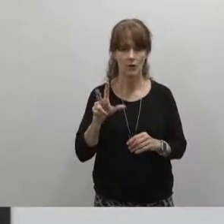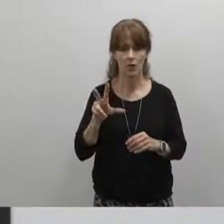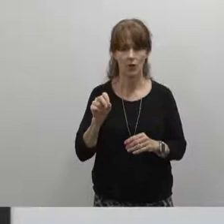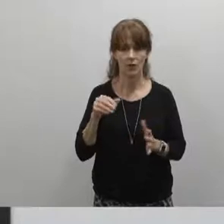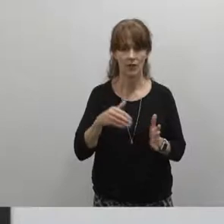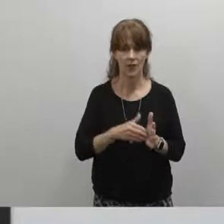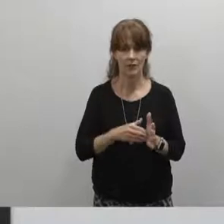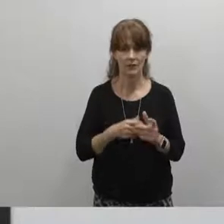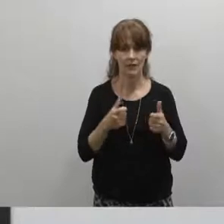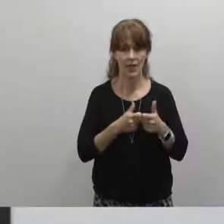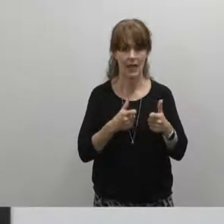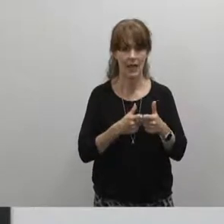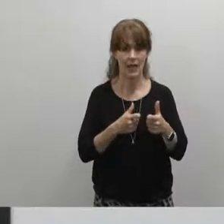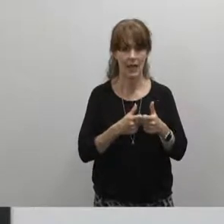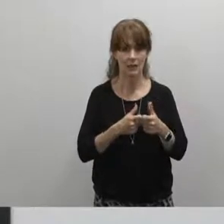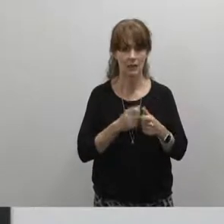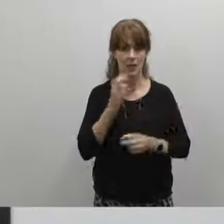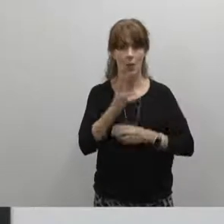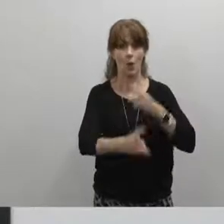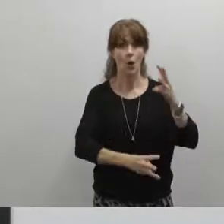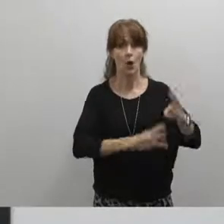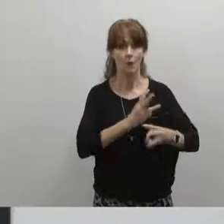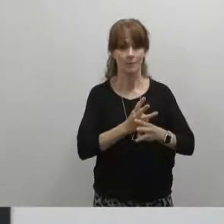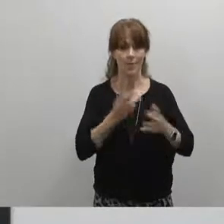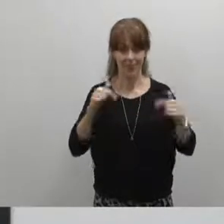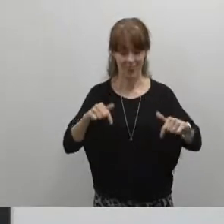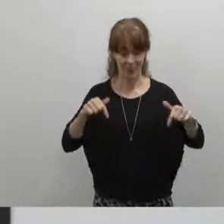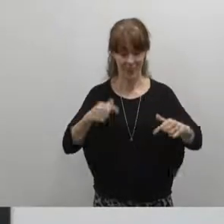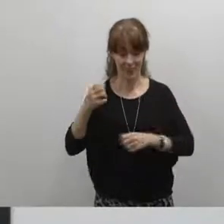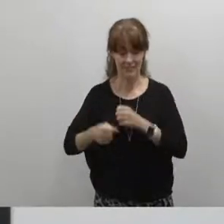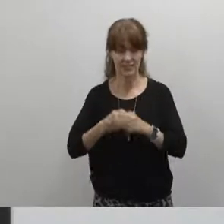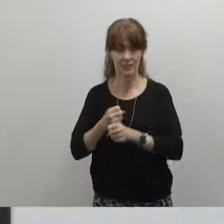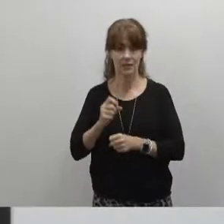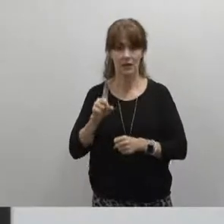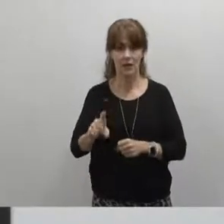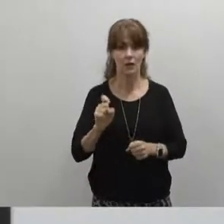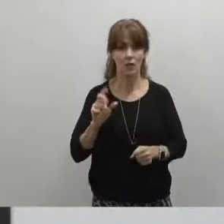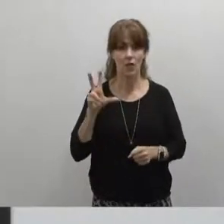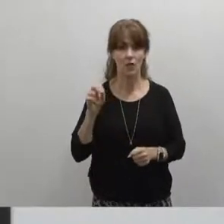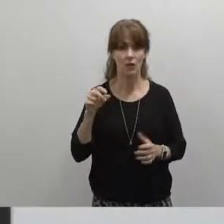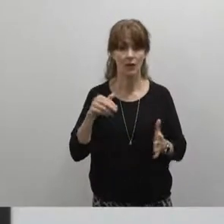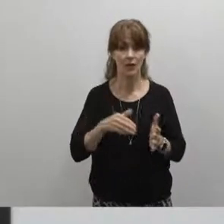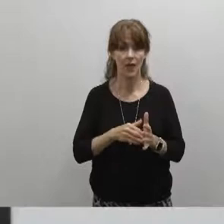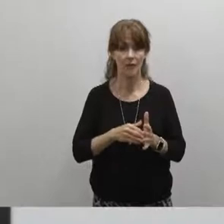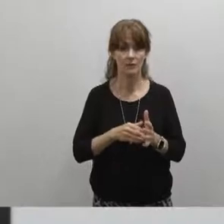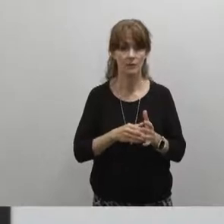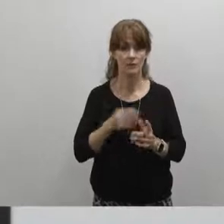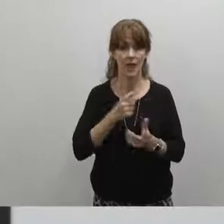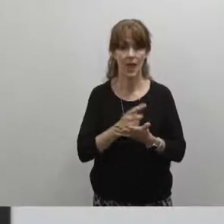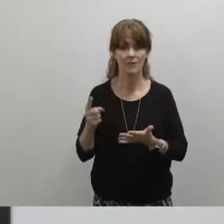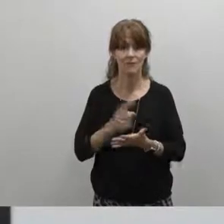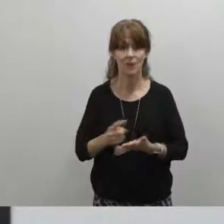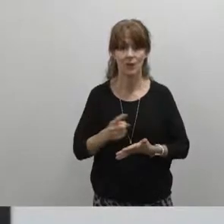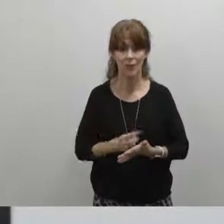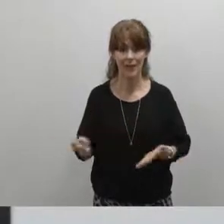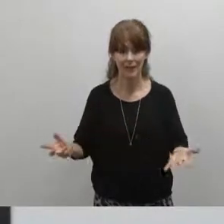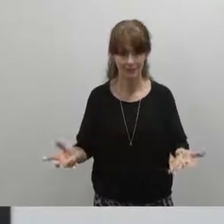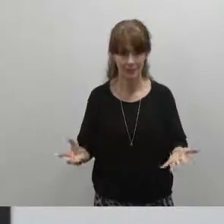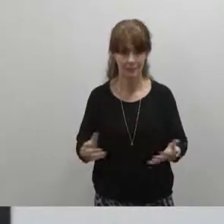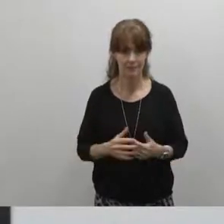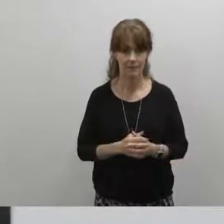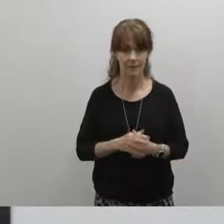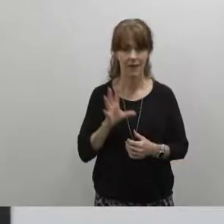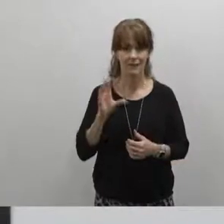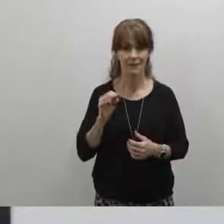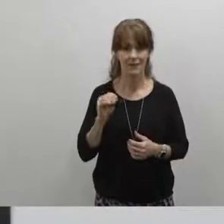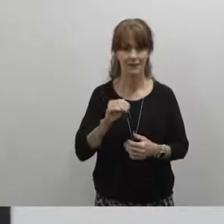dương bị đọc chân nằm môn nâng dương pra rốt dương là kì xin đi tích tụi nà bàn tay mà tôi là lời đọc chân nằm cao một nè dương miên ca